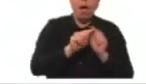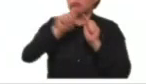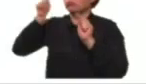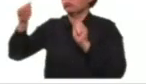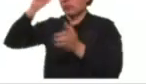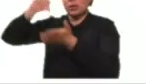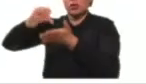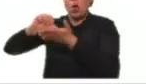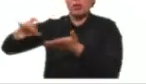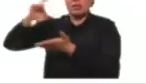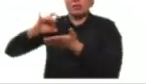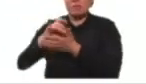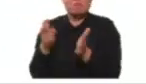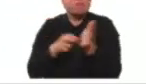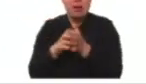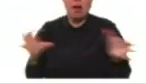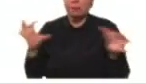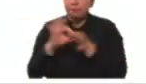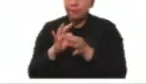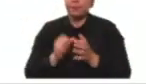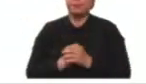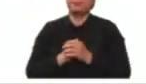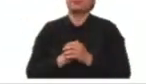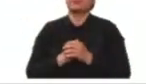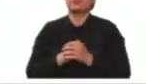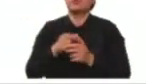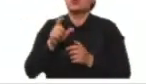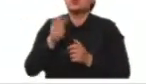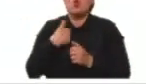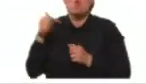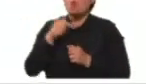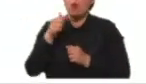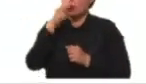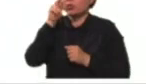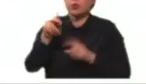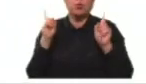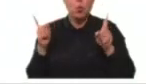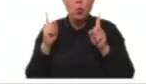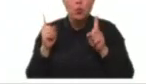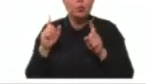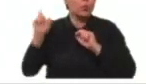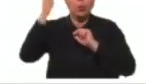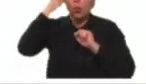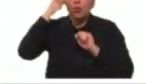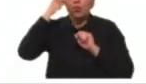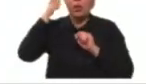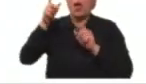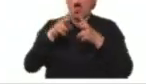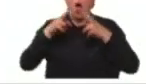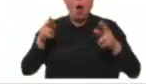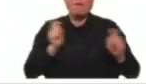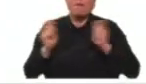ze stolicami gmin i powiatów. To, na co powinniśmy zwrócić uwagę, to przede wszystkim, że w